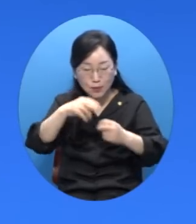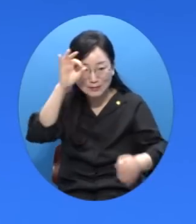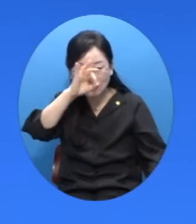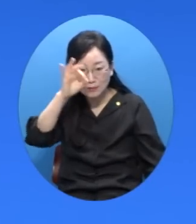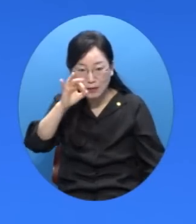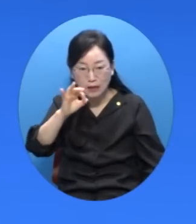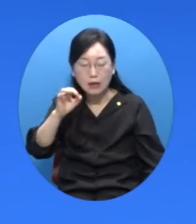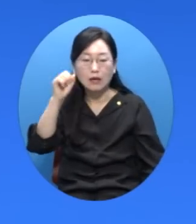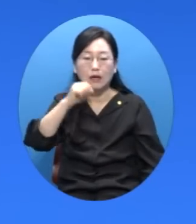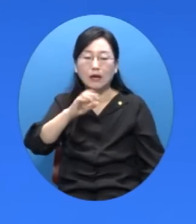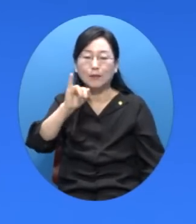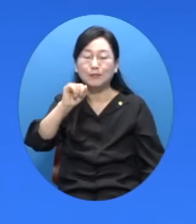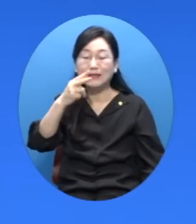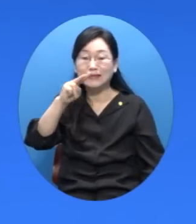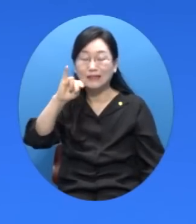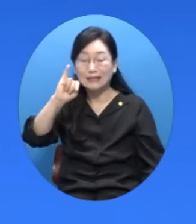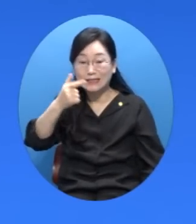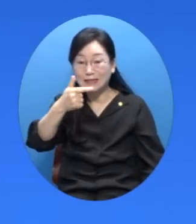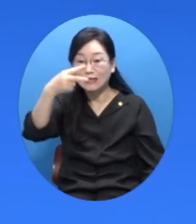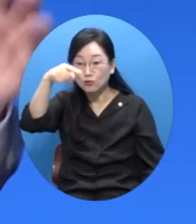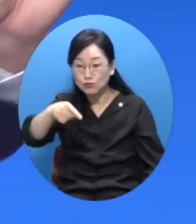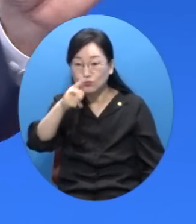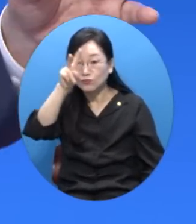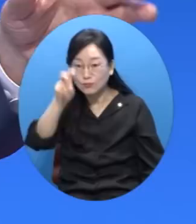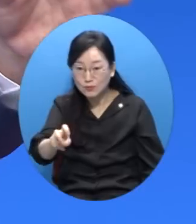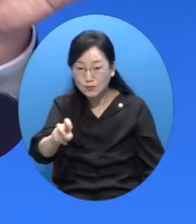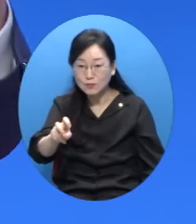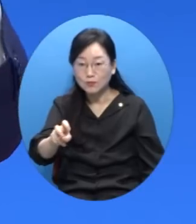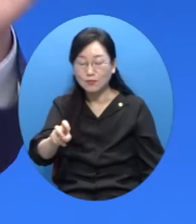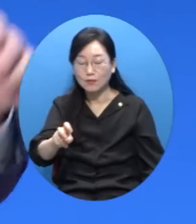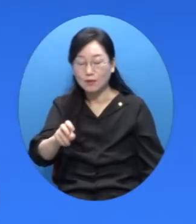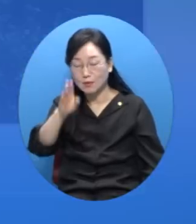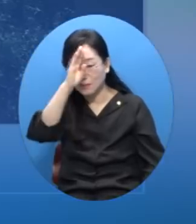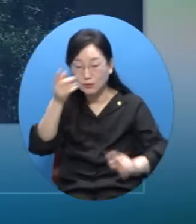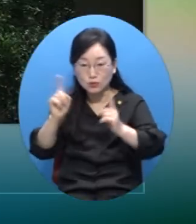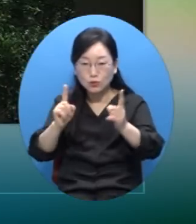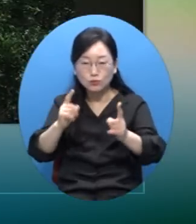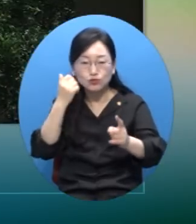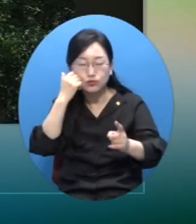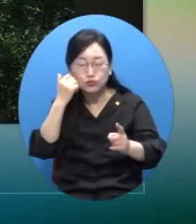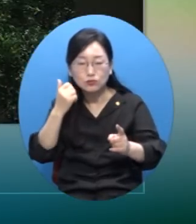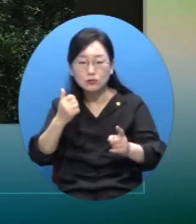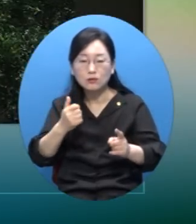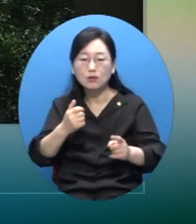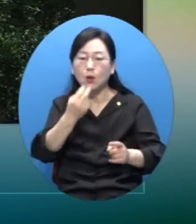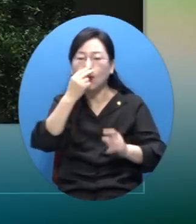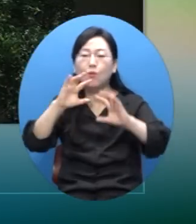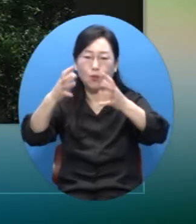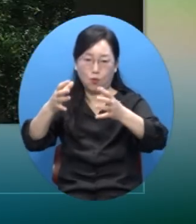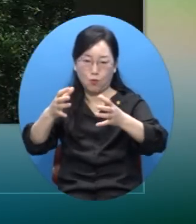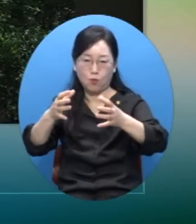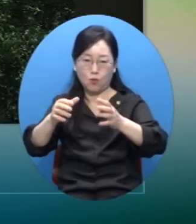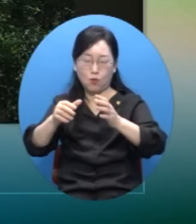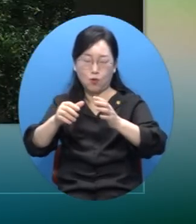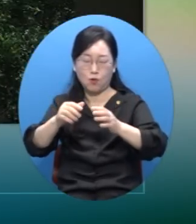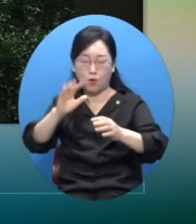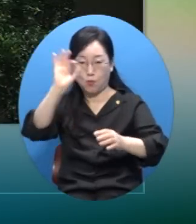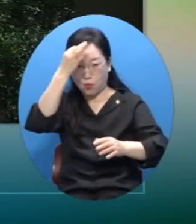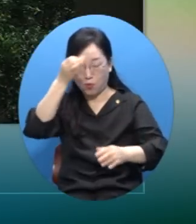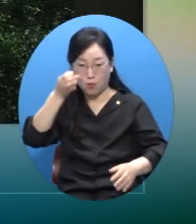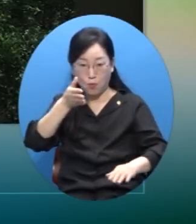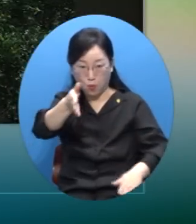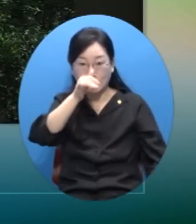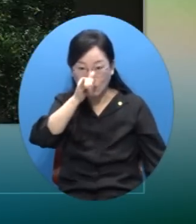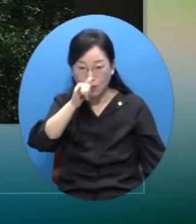치료 권위가 있는 병원이 홍콩에 있는 퀸 메리 하스피탈인데 이곳에 와서 치료받으면 좋겠다.